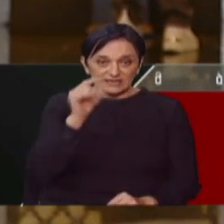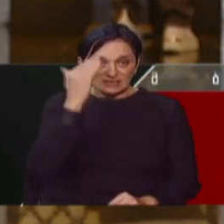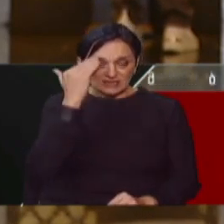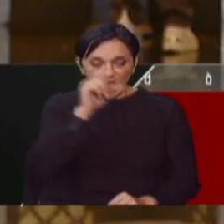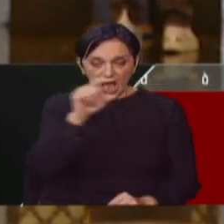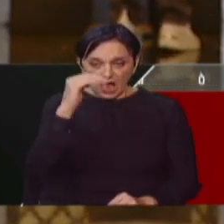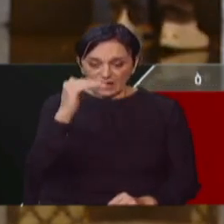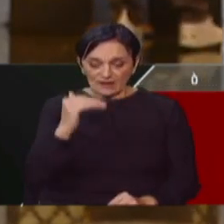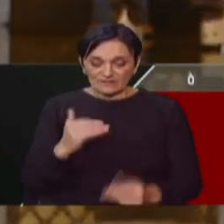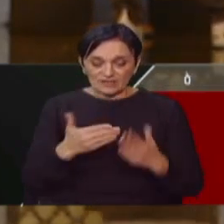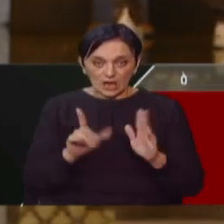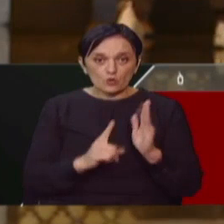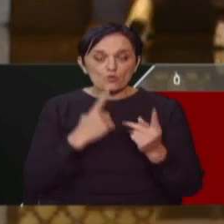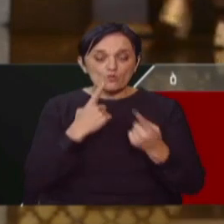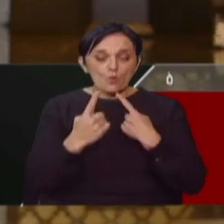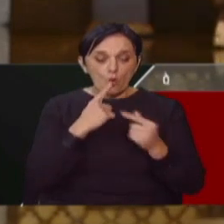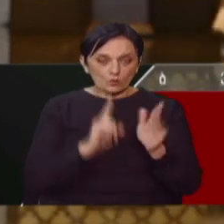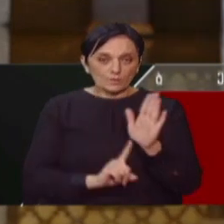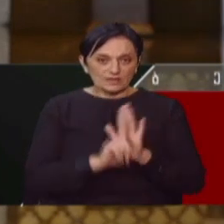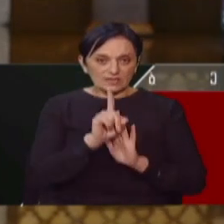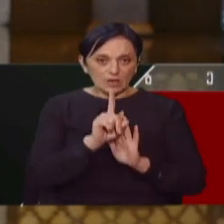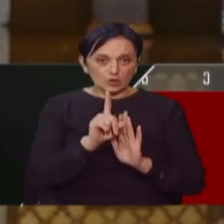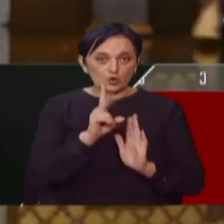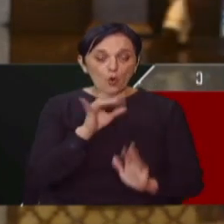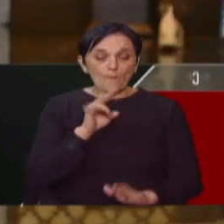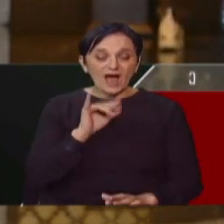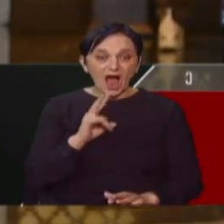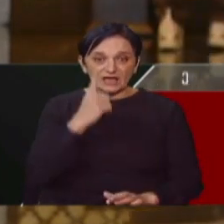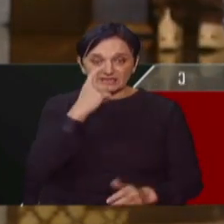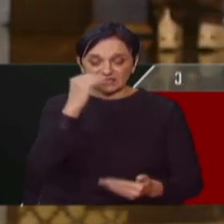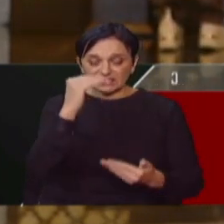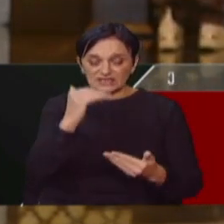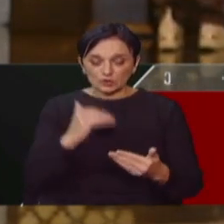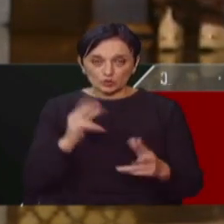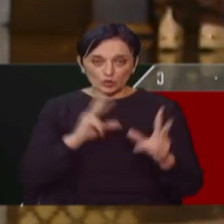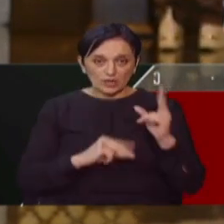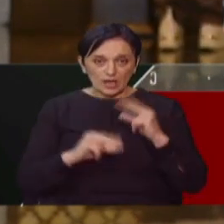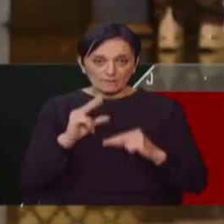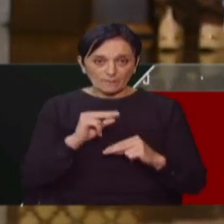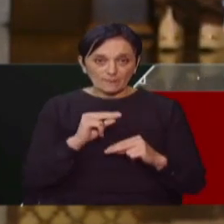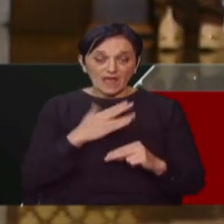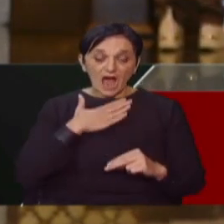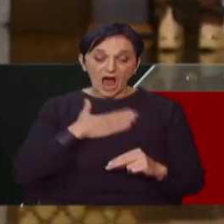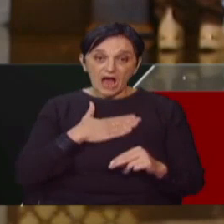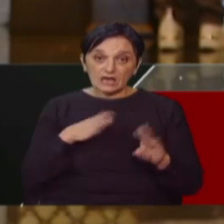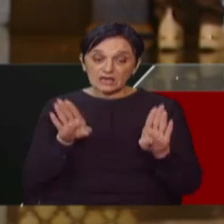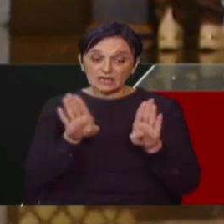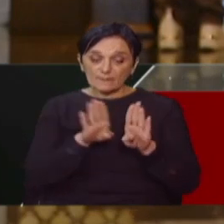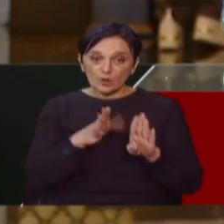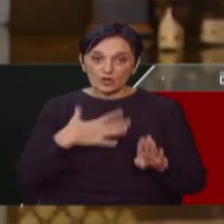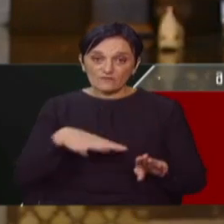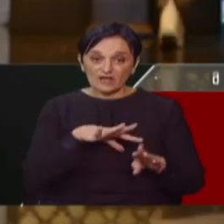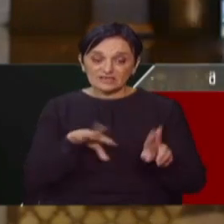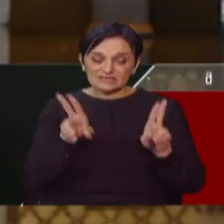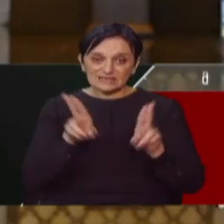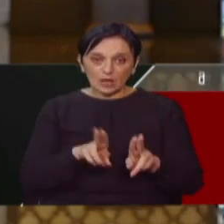და მოლაპარაკებების დაწყებას უკვე იმაზე, კოპენჰაგენის კრიტერიუმების გათვალისწინებით, რამდენად აკმაყოფილებს ქვეყანა